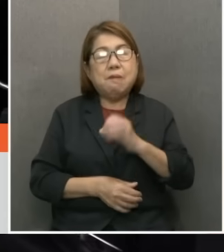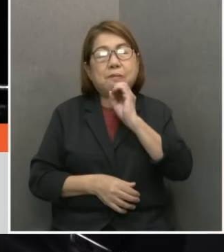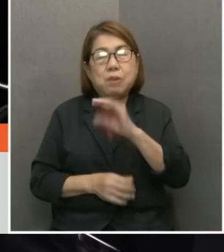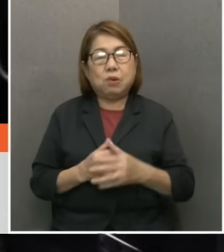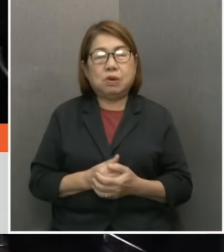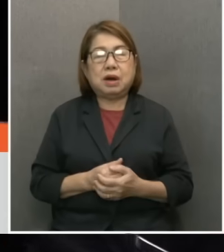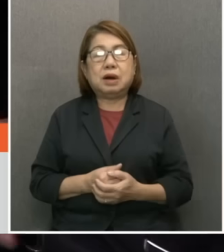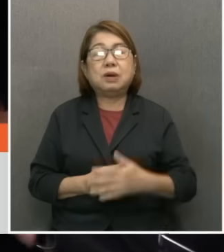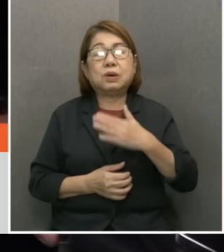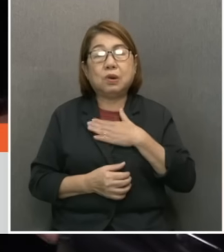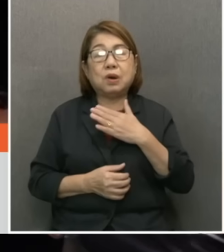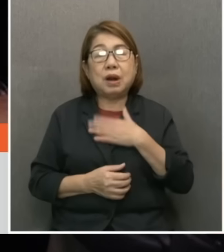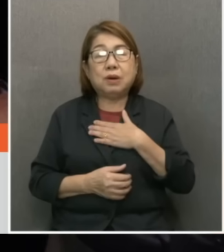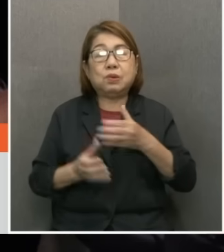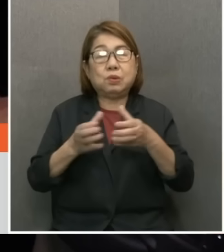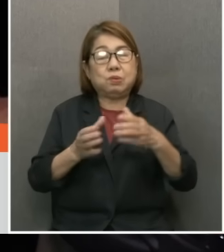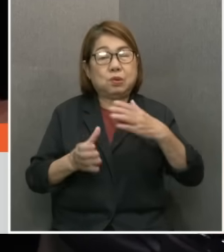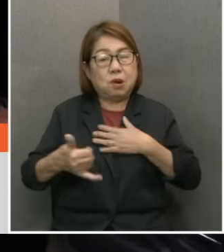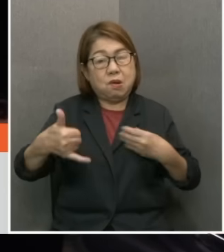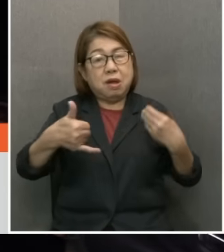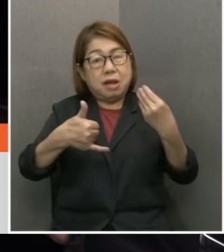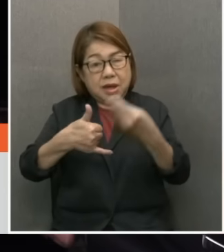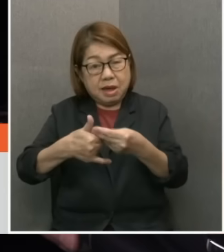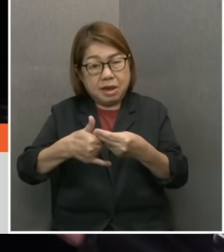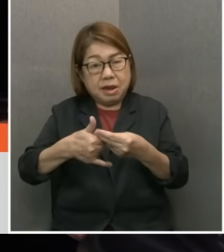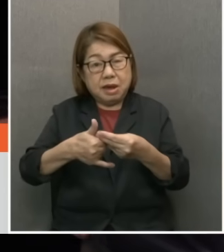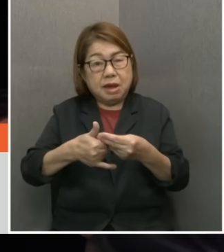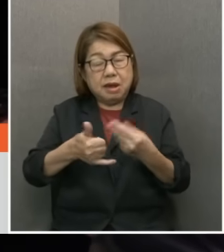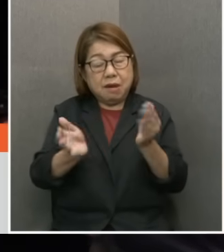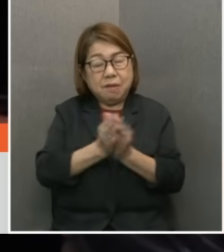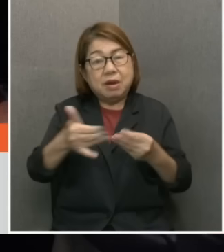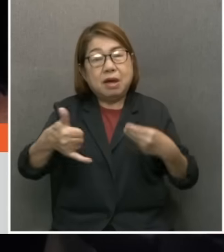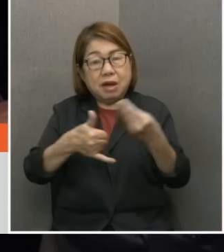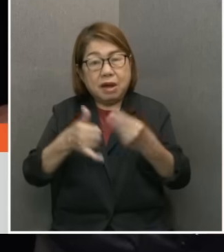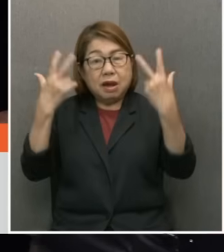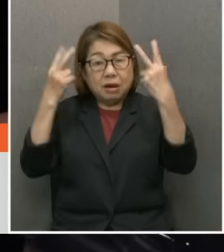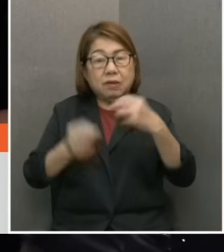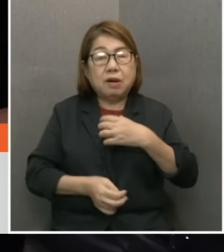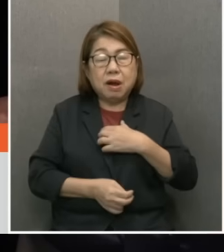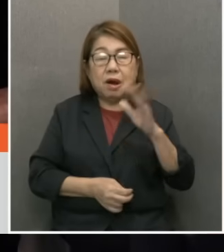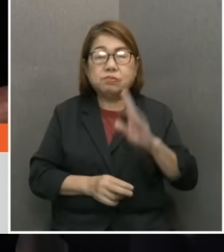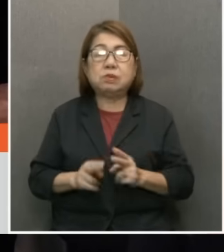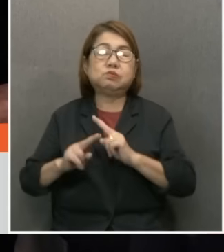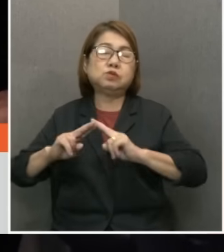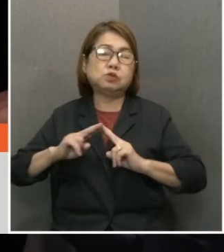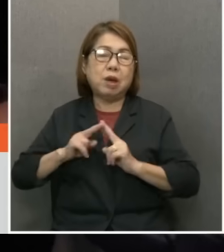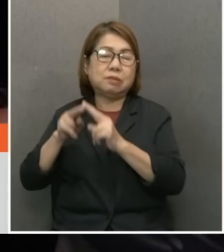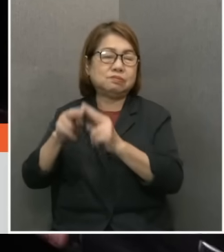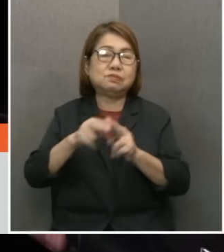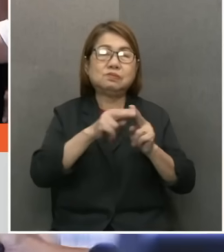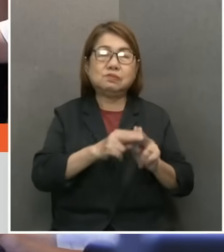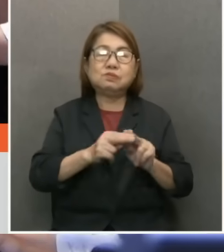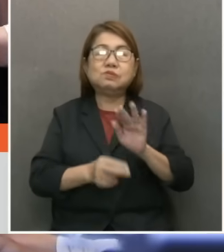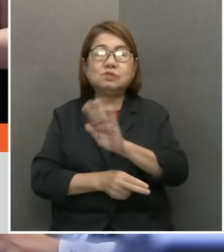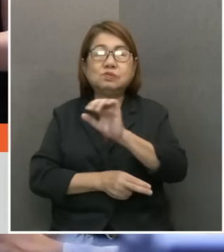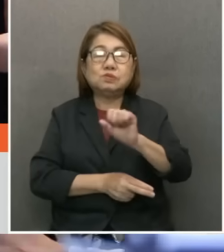ทีของพรรคชาติไทยพัฒนาในการโหวตเลือกนายกรัฐมนตรีค่ะสำหรับการโหวตเนี่ยถือเป็นเอกสิทธิ์ของส.สไม่สามารถเป็น